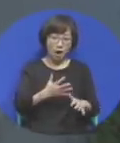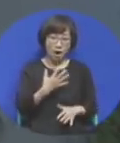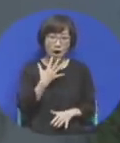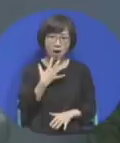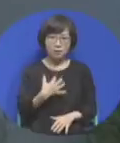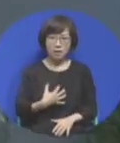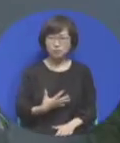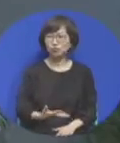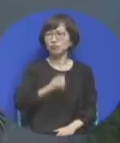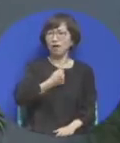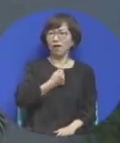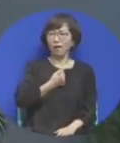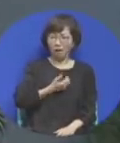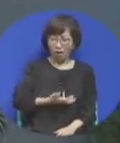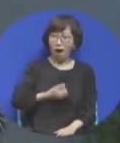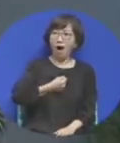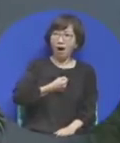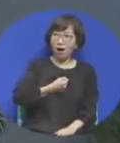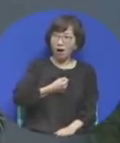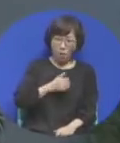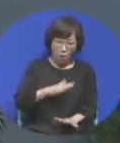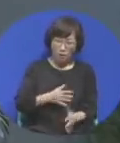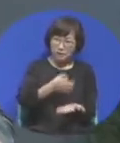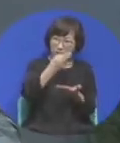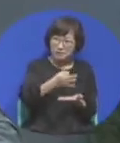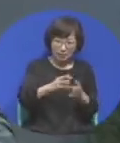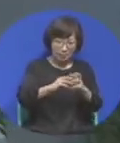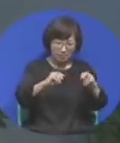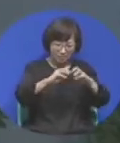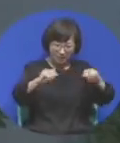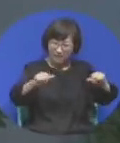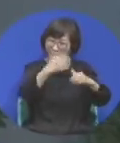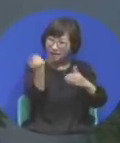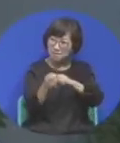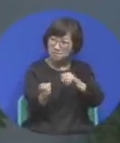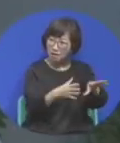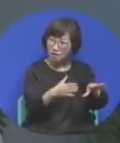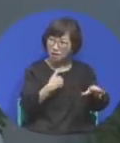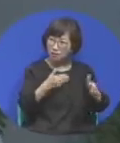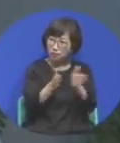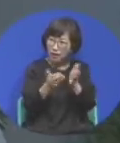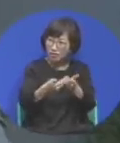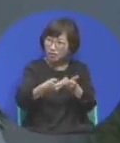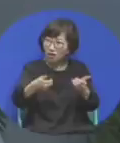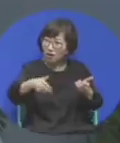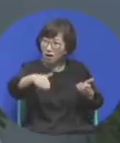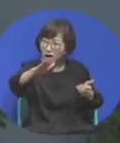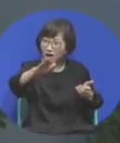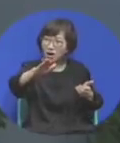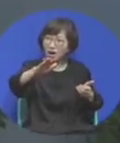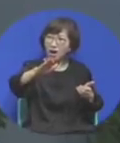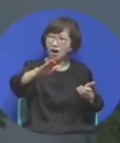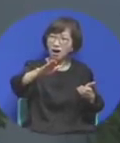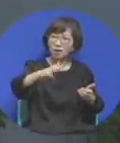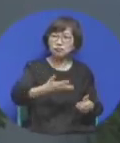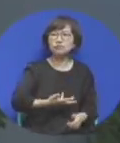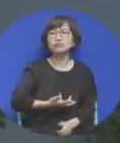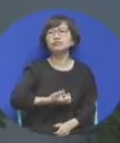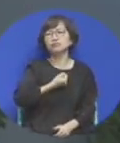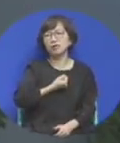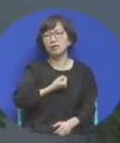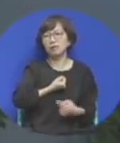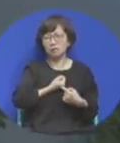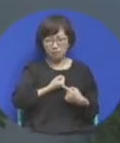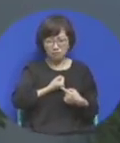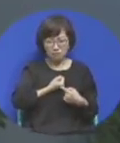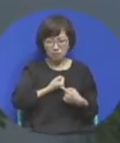왜냐? 재산 땅 다 버리고 가라니까. Abraham was shocked because God told him, leave behind your home, your possessions, everything you have. 그